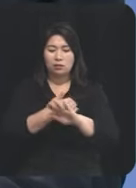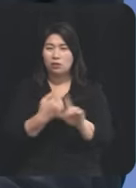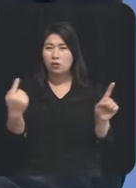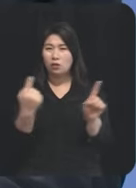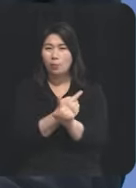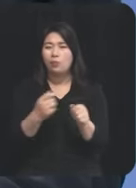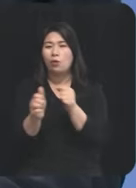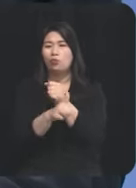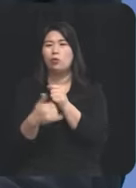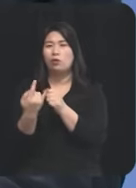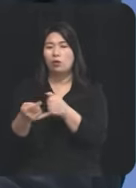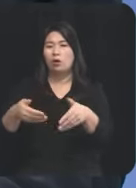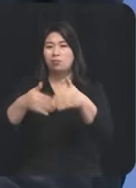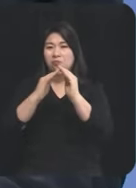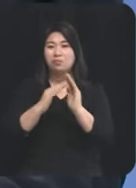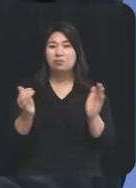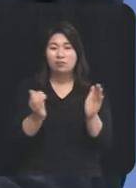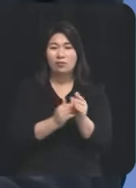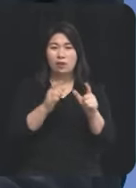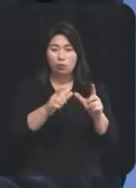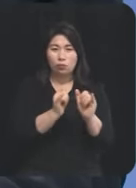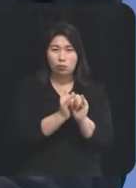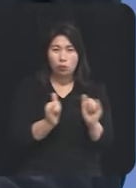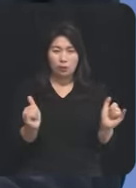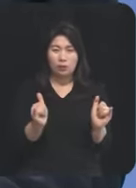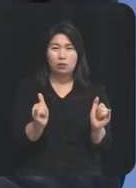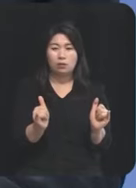개편위원회가 꾸려졌고 도민